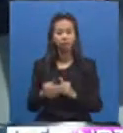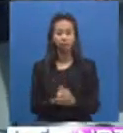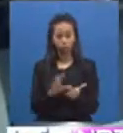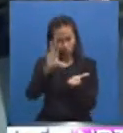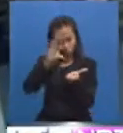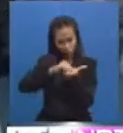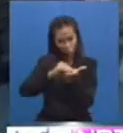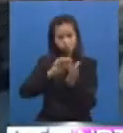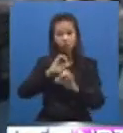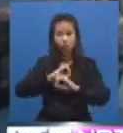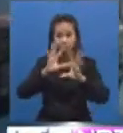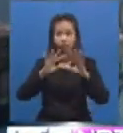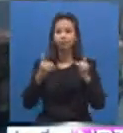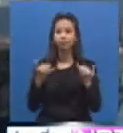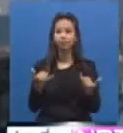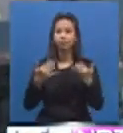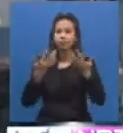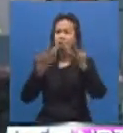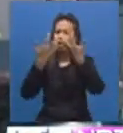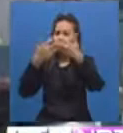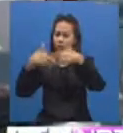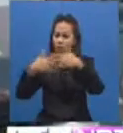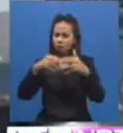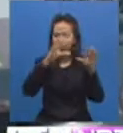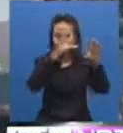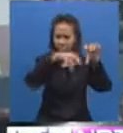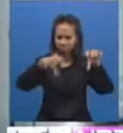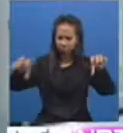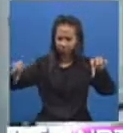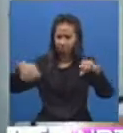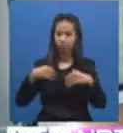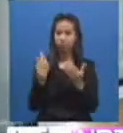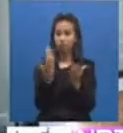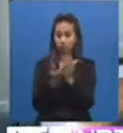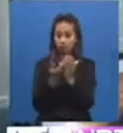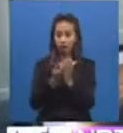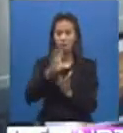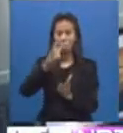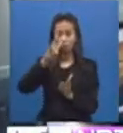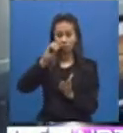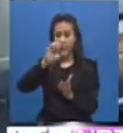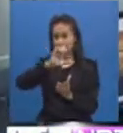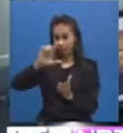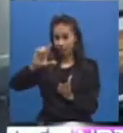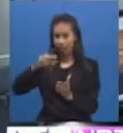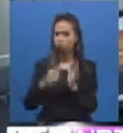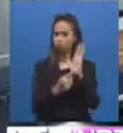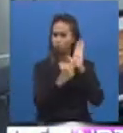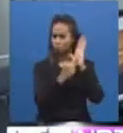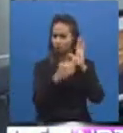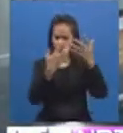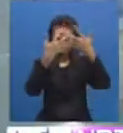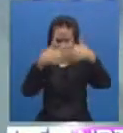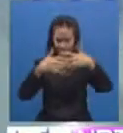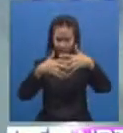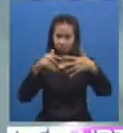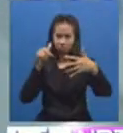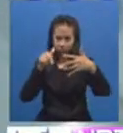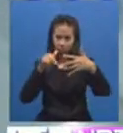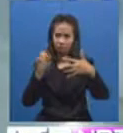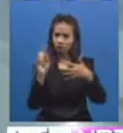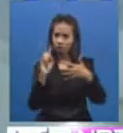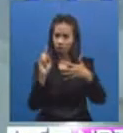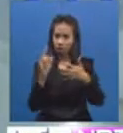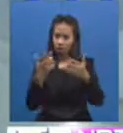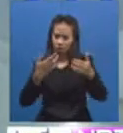เครื่องมือที่อยู่ในห้องพิสูจน์หลักฐาน10แห่งนี้นะครับถือว่ามีมูลค่าสูงถึง60ล้านบาทอย่างเจ้าเครื่องตัวนี้นะครับจะต้องนำกระสุนที่เกิดเ